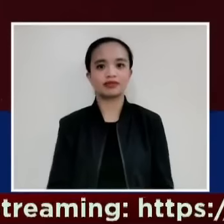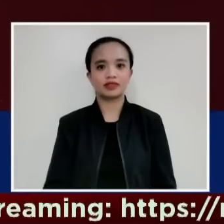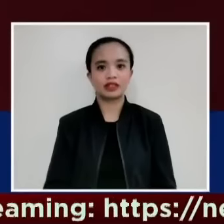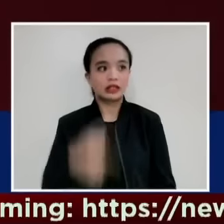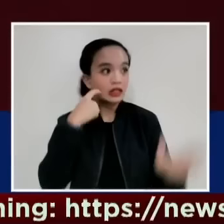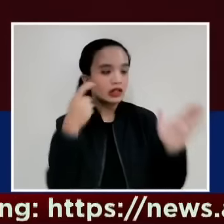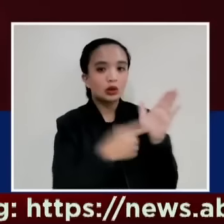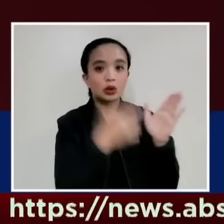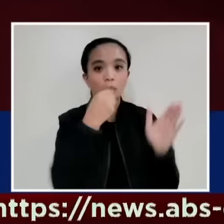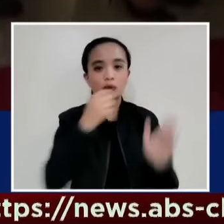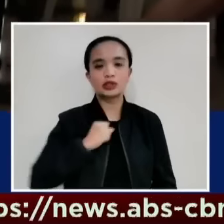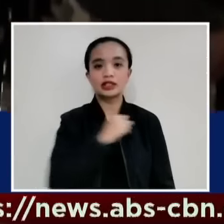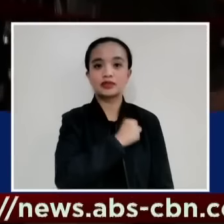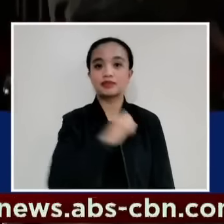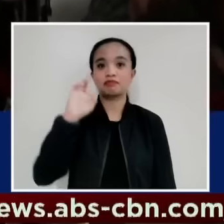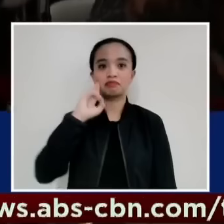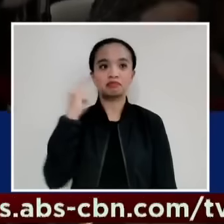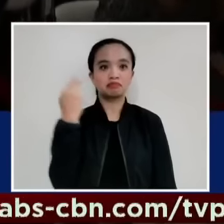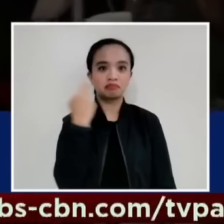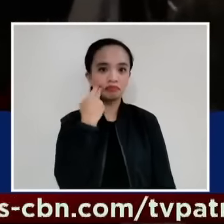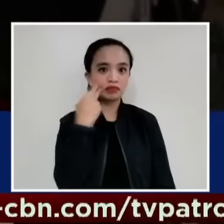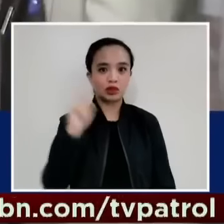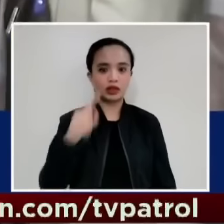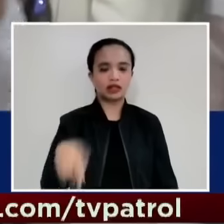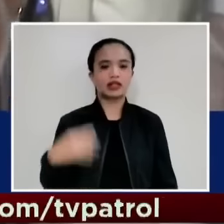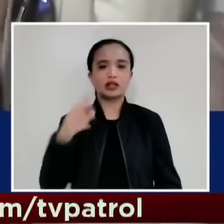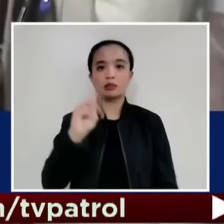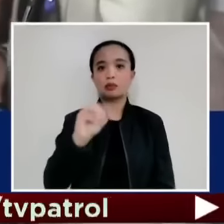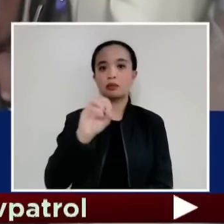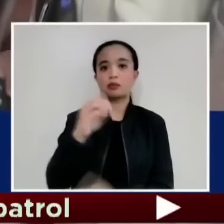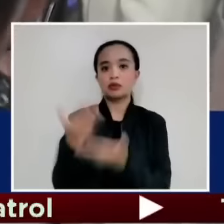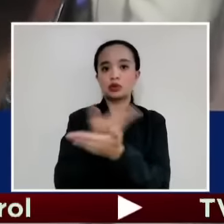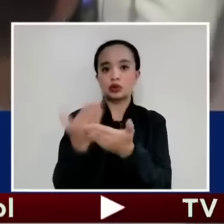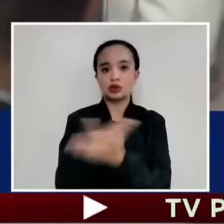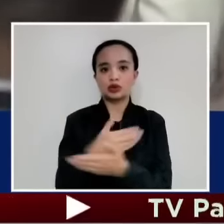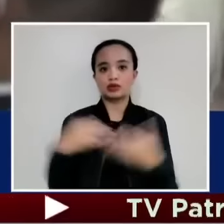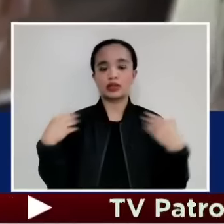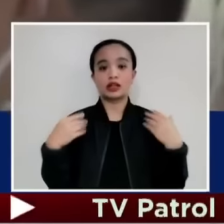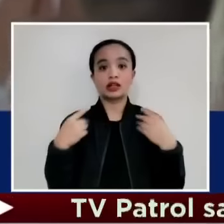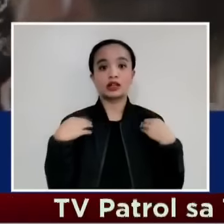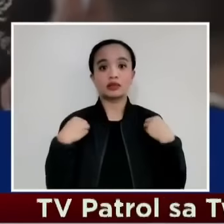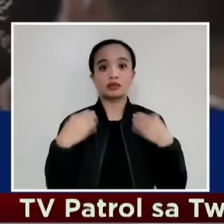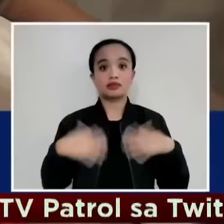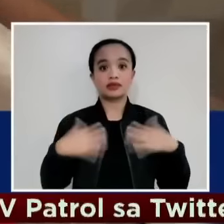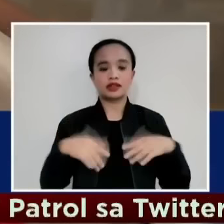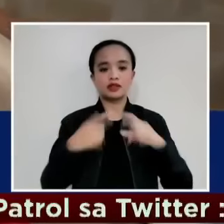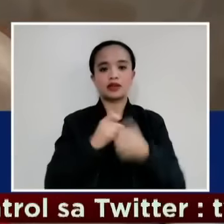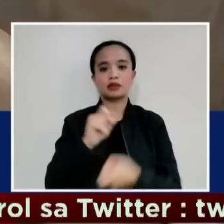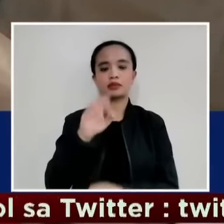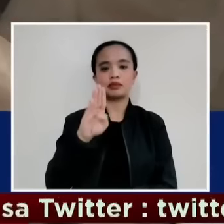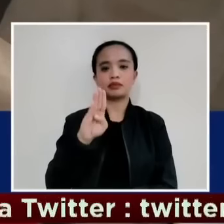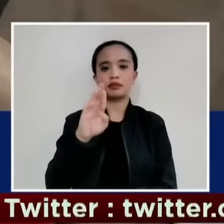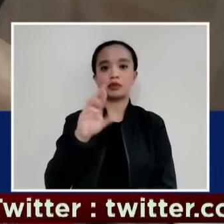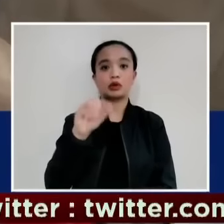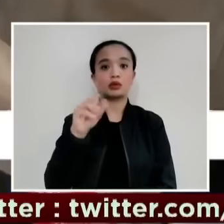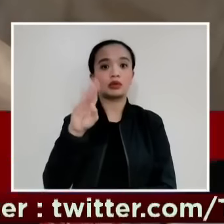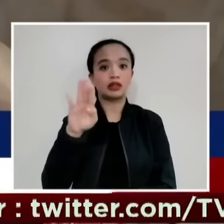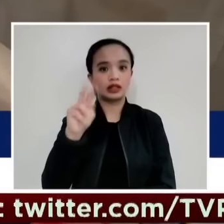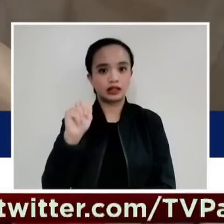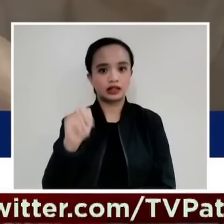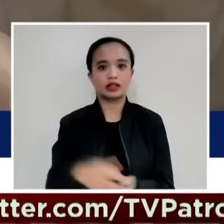si Senator Risa Hontivero sa modernong barot saya na ang tela ay gawa ng Lumban Weavers. Pinya na hinabi